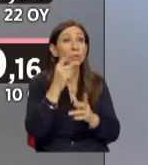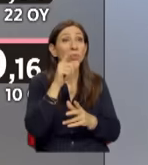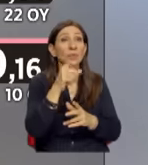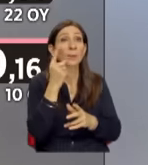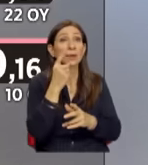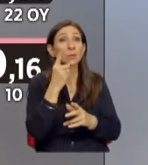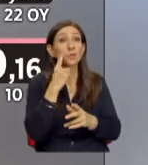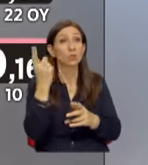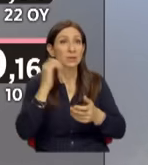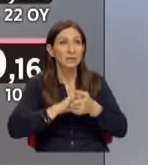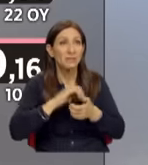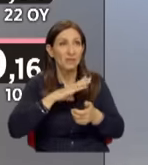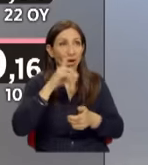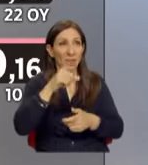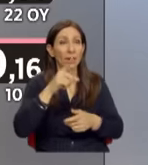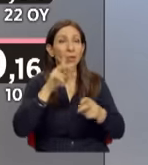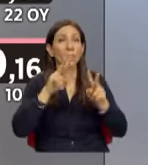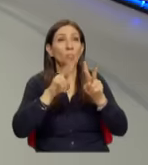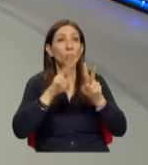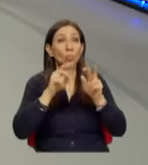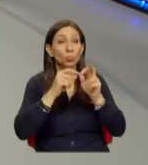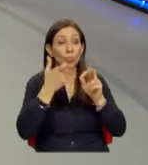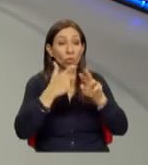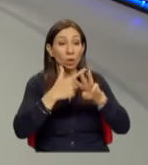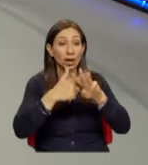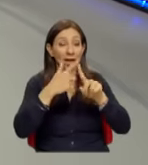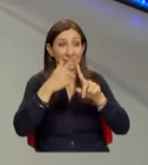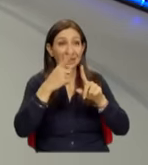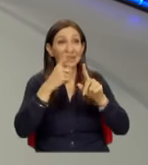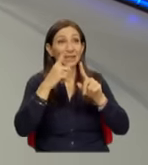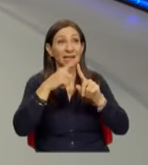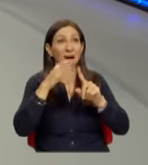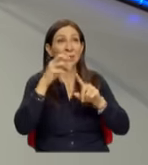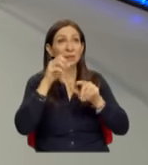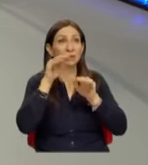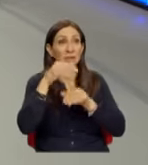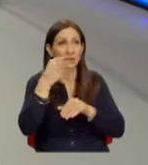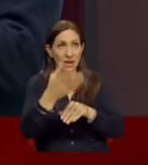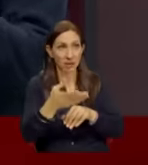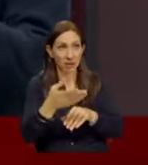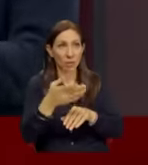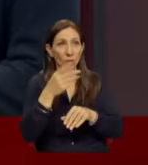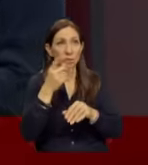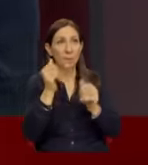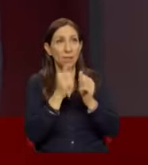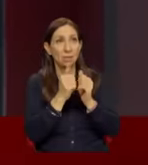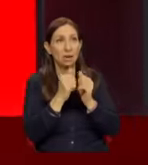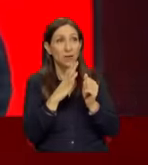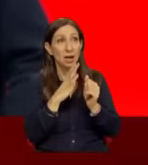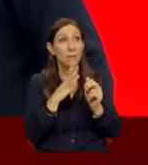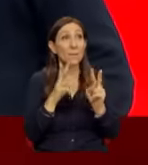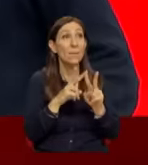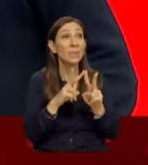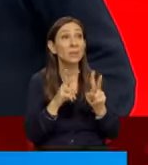bir Cumhur İttifakı var. Yani Bülent Tiryaki aslında AKP'nin de desteklediği aday. Yani orada birliktelik, evet, var.